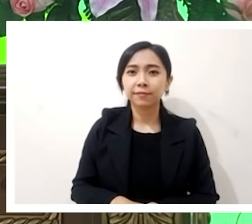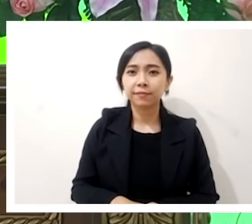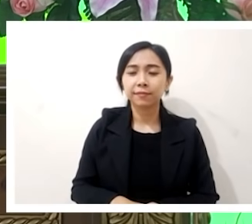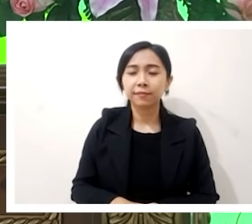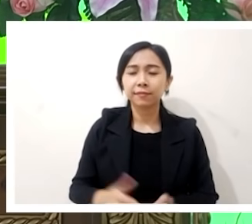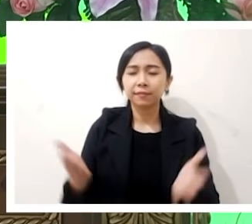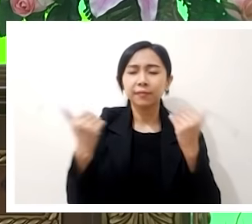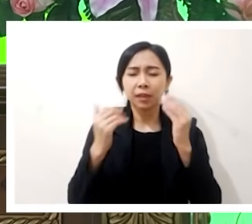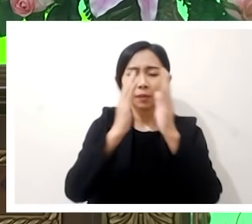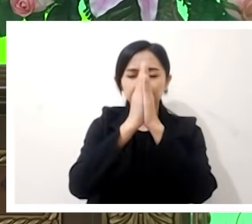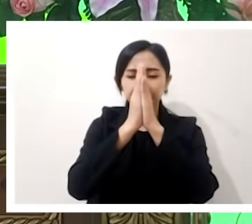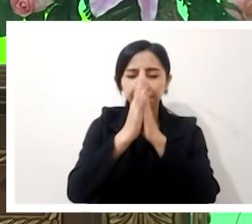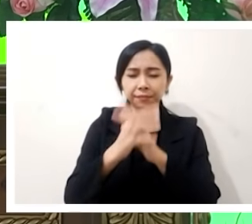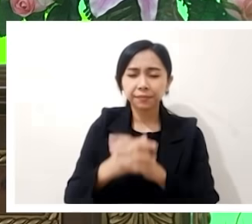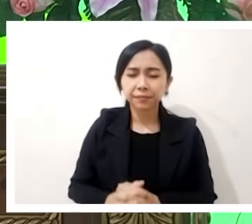Mari kita berdoa.